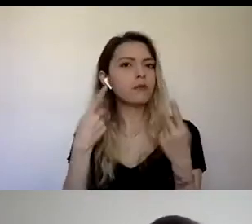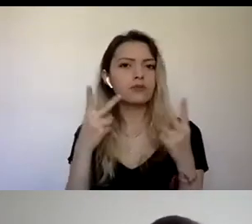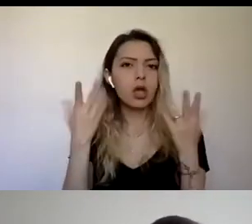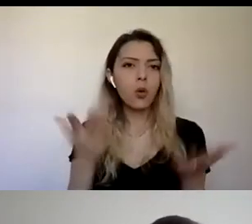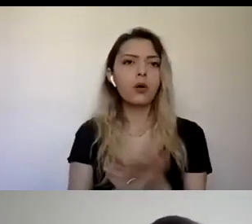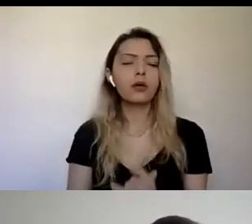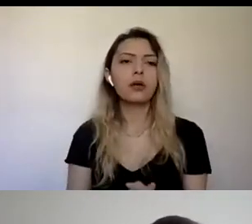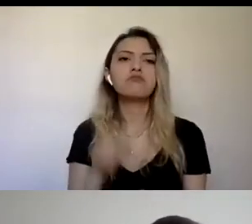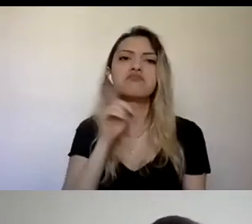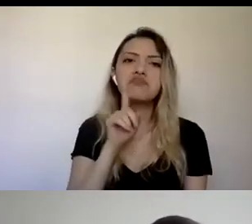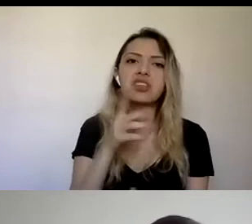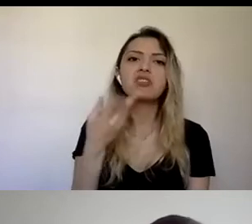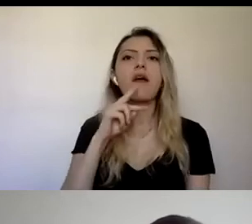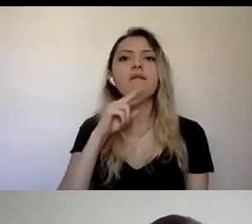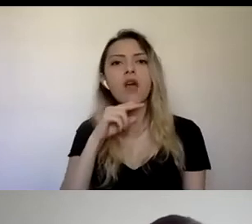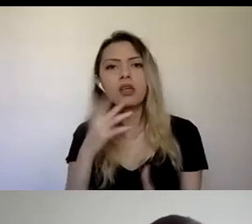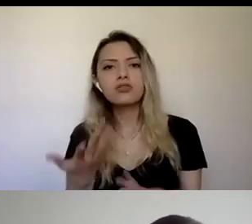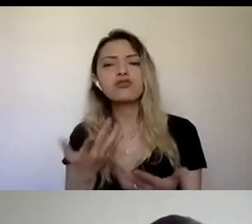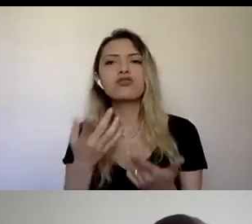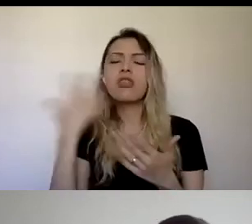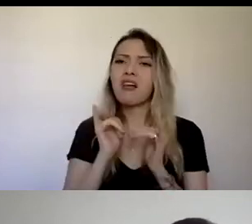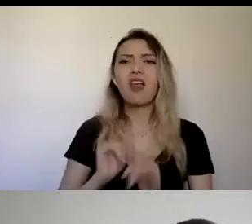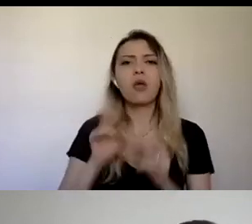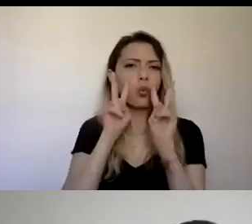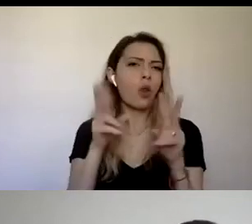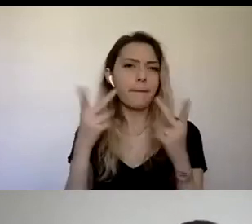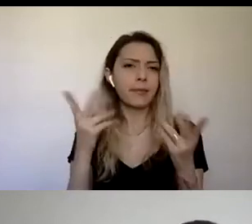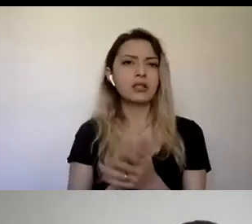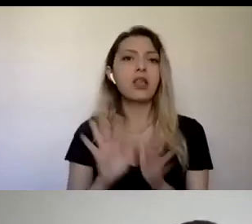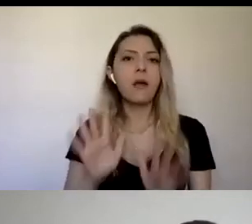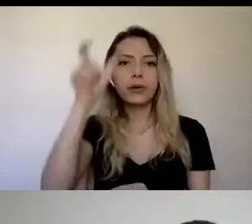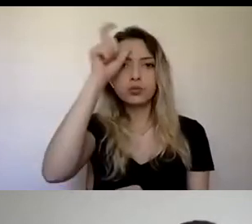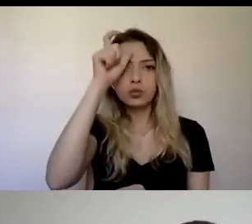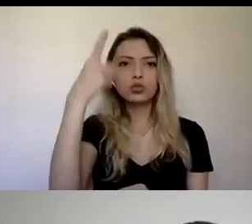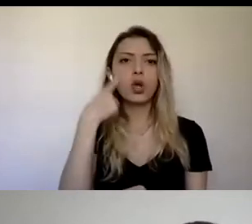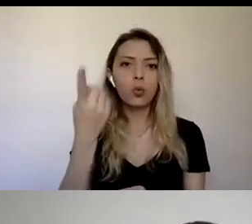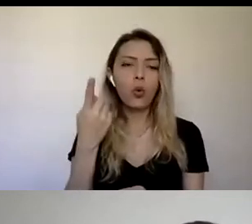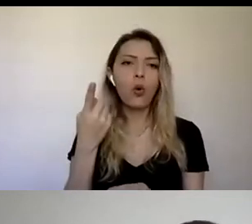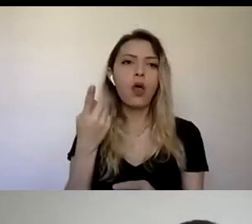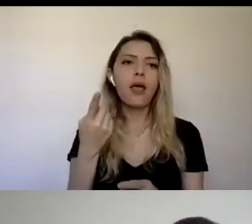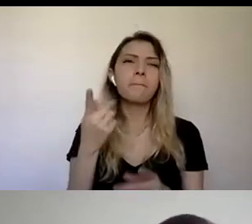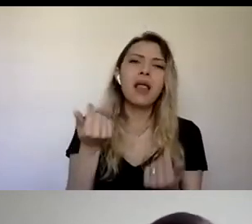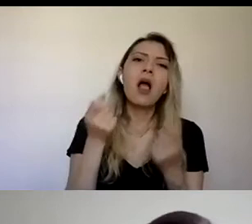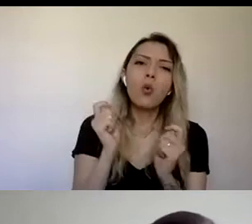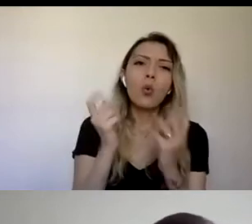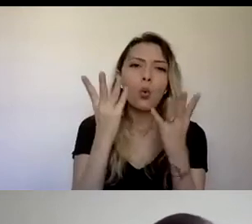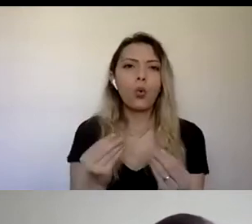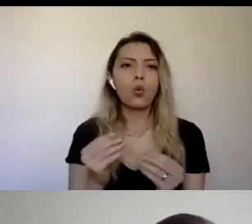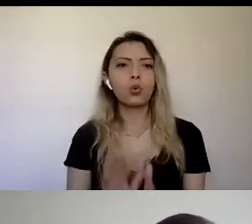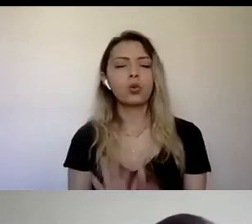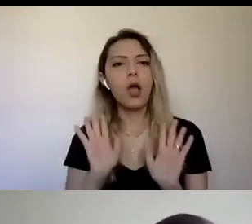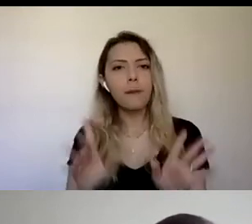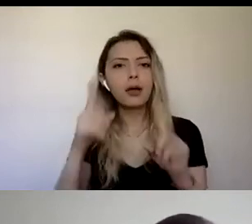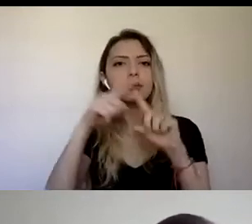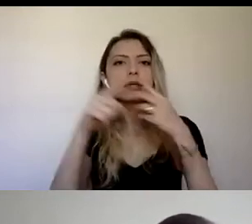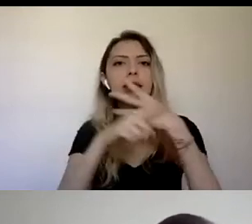vesaire olanlara daha rahat belki ulaşabilirsiniz ama Türkçe olanlara belki zorlanabilirsiniz. Ama tez